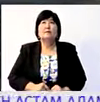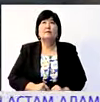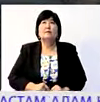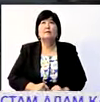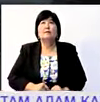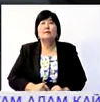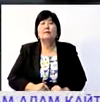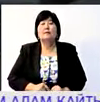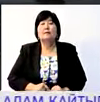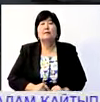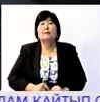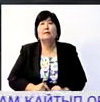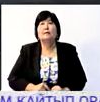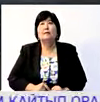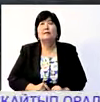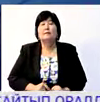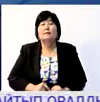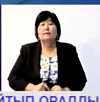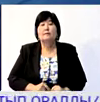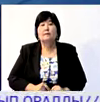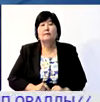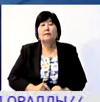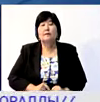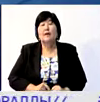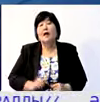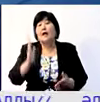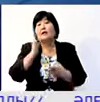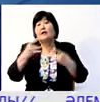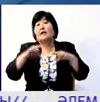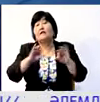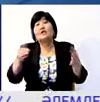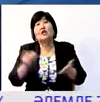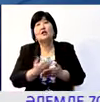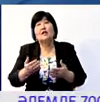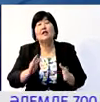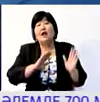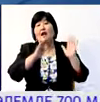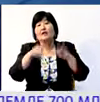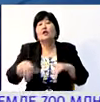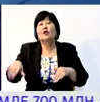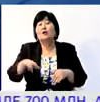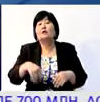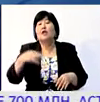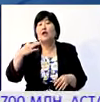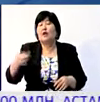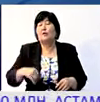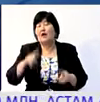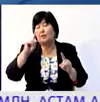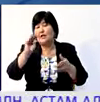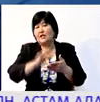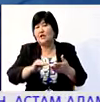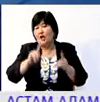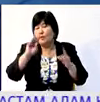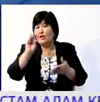Қанат Махамбетов, Қызылорда телеарнасы. Тікелей эфирде жаңалықтар. Теңізді өлкенің төл перзенті, білікті журналист,